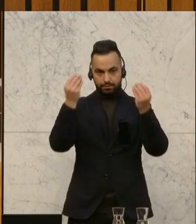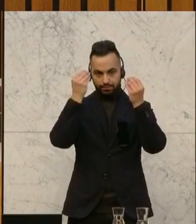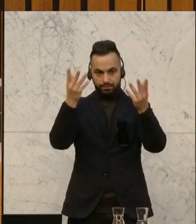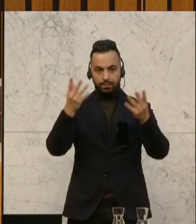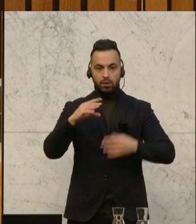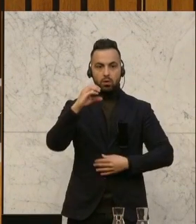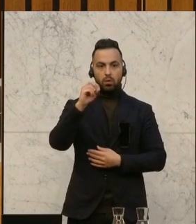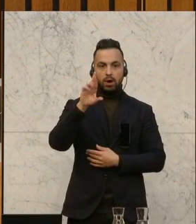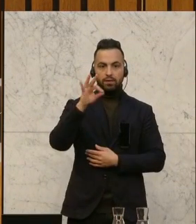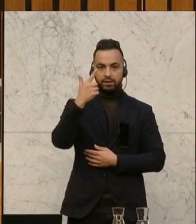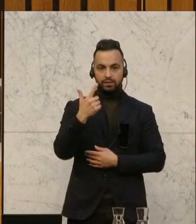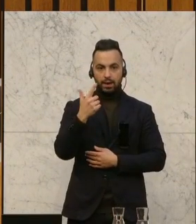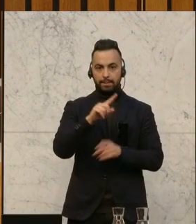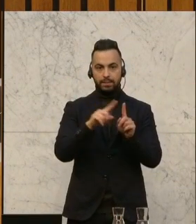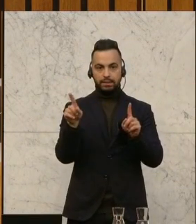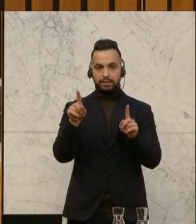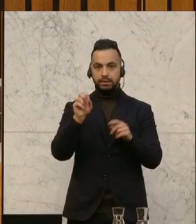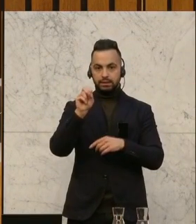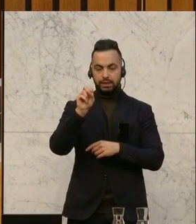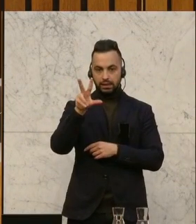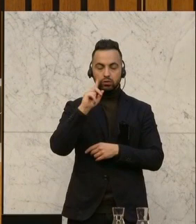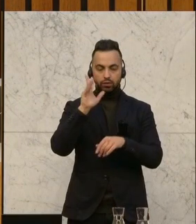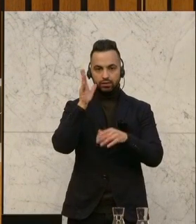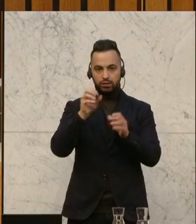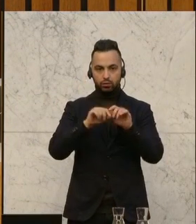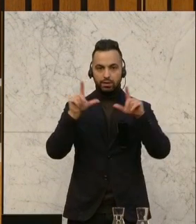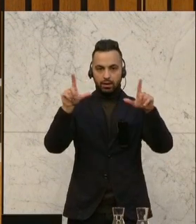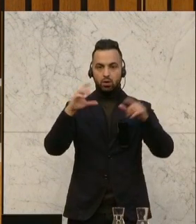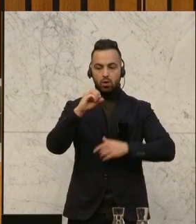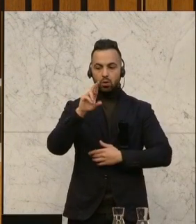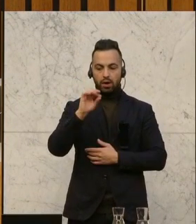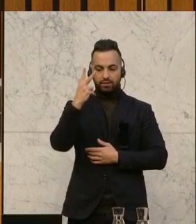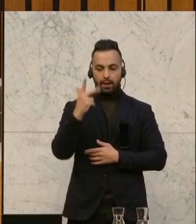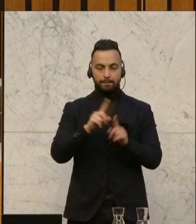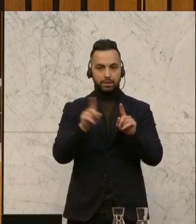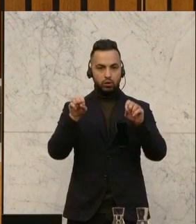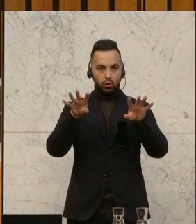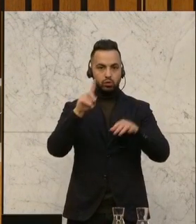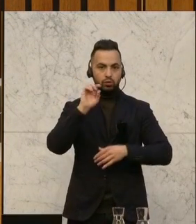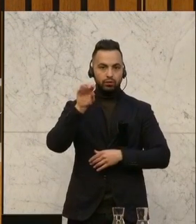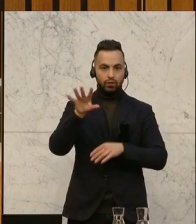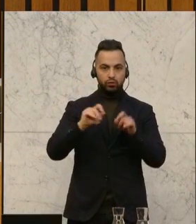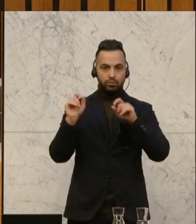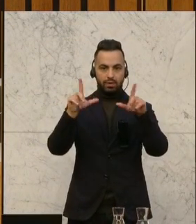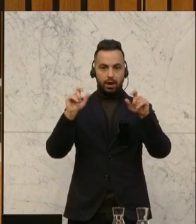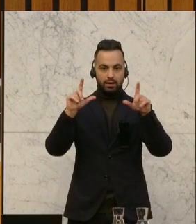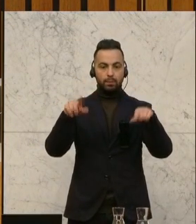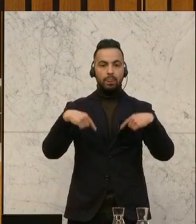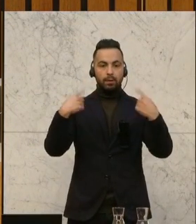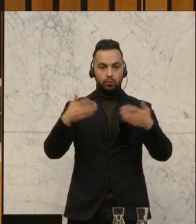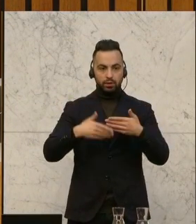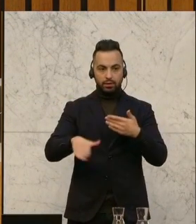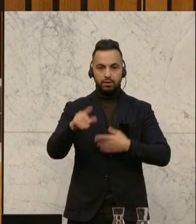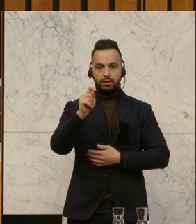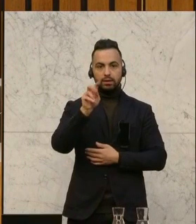ORF 2 bis 13 Uhr überträgt und ORF 3 bis 19.15 Uhr. Anschließend wird sie